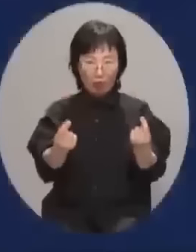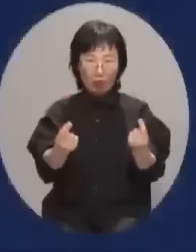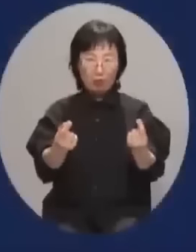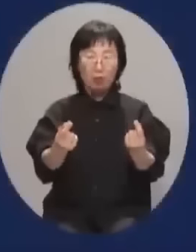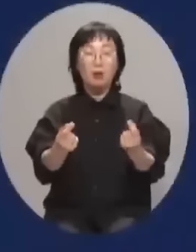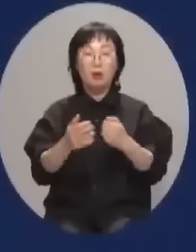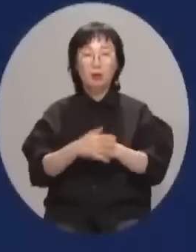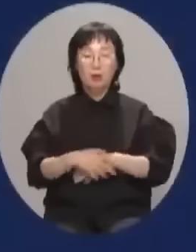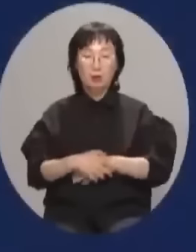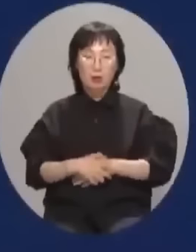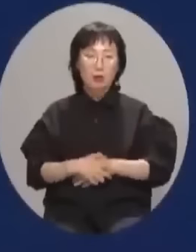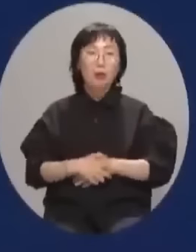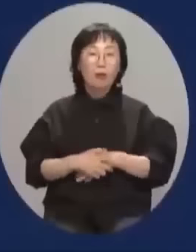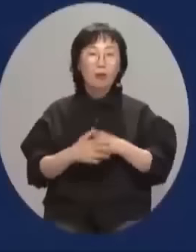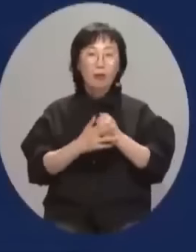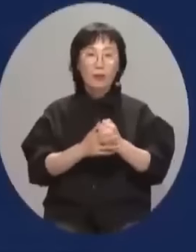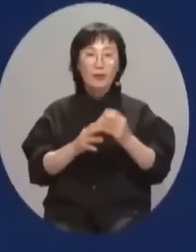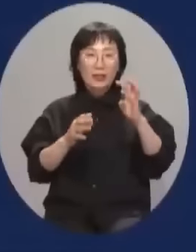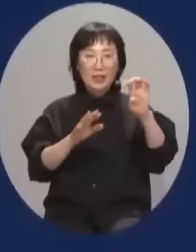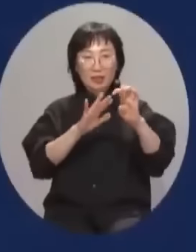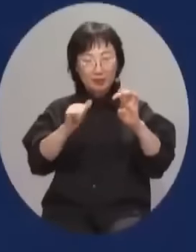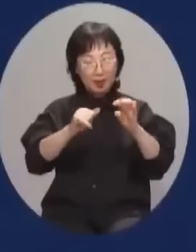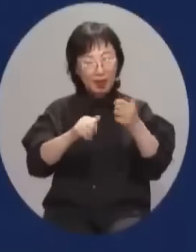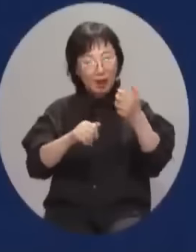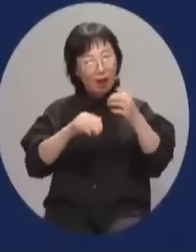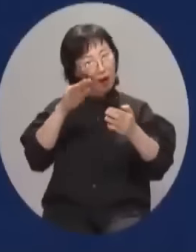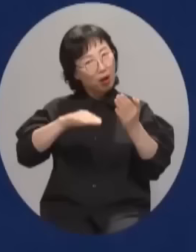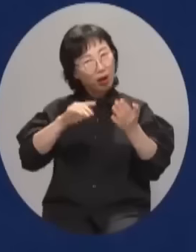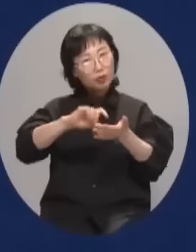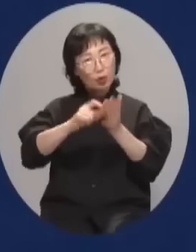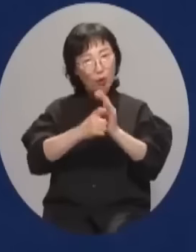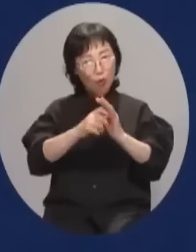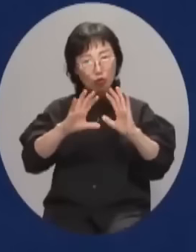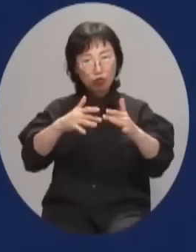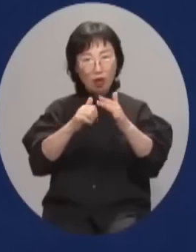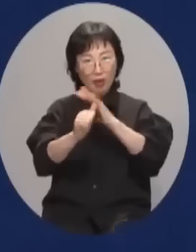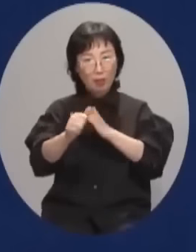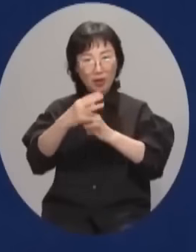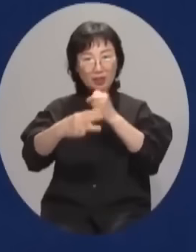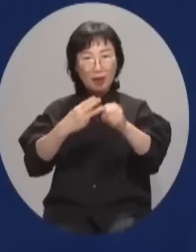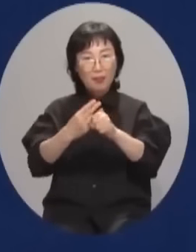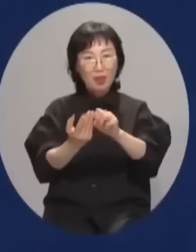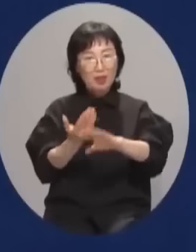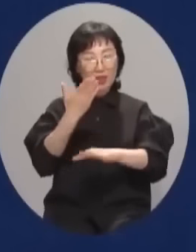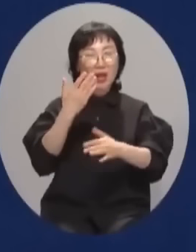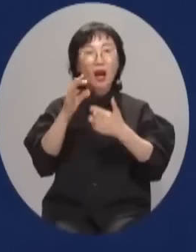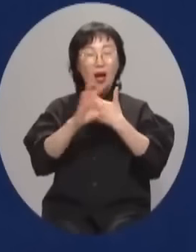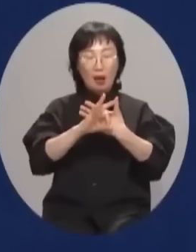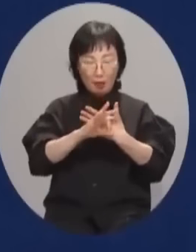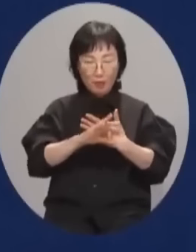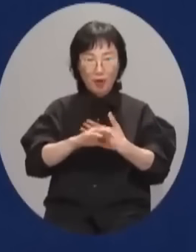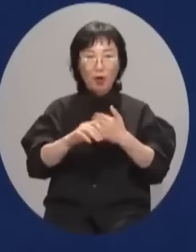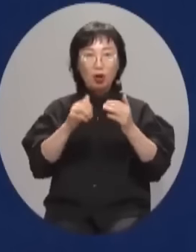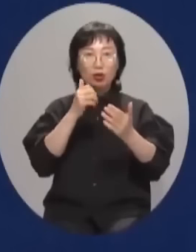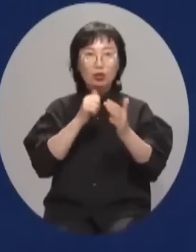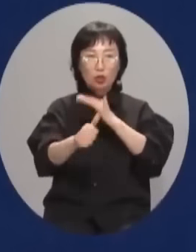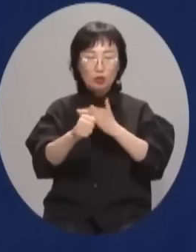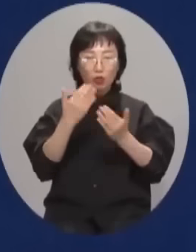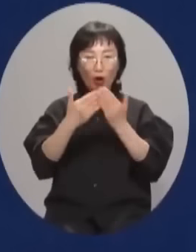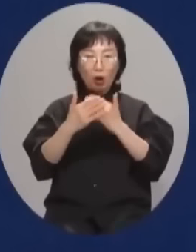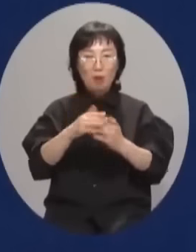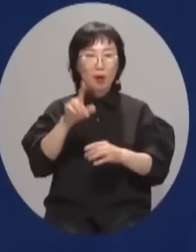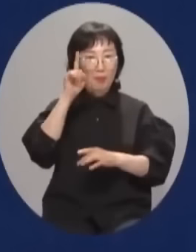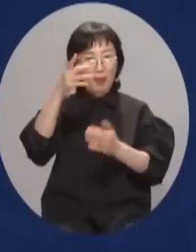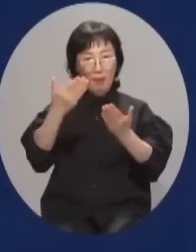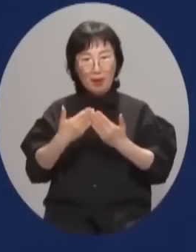겁니다 한해 40명 안팎을 뽑는 국가대표를 3년 이상만 하면 선수 경력은 만점을 받을 수 있고